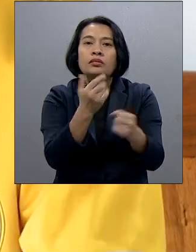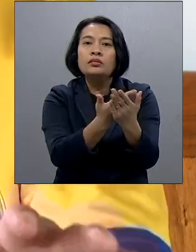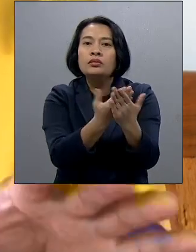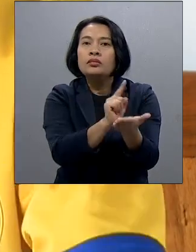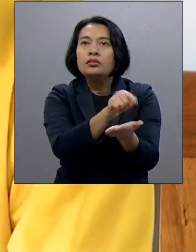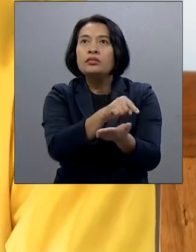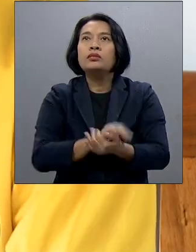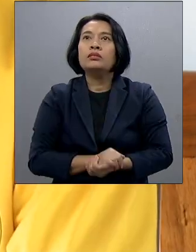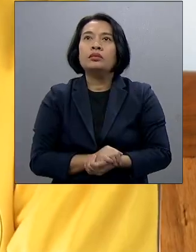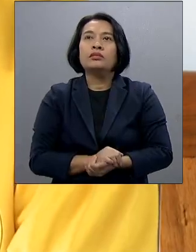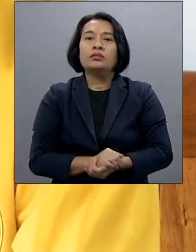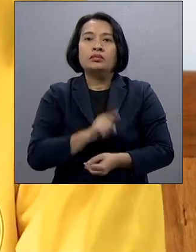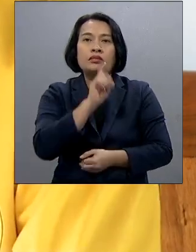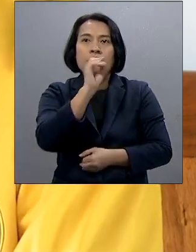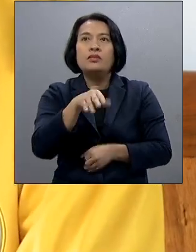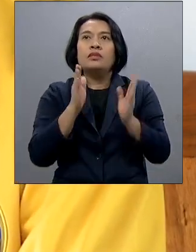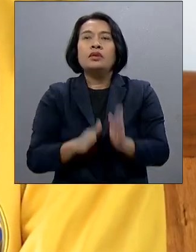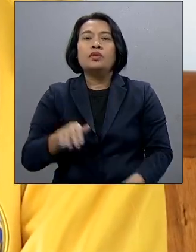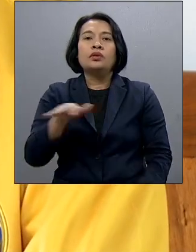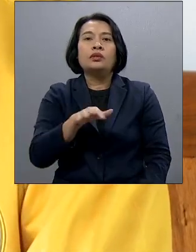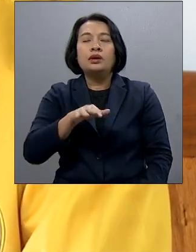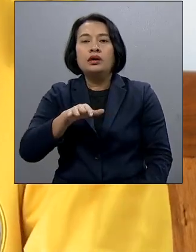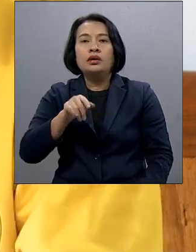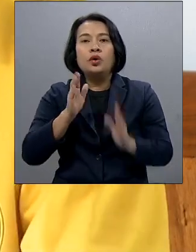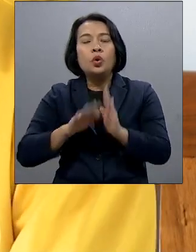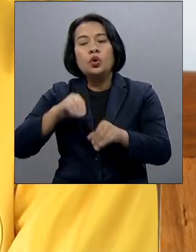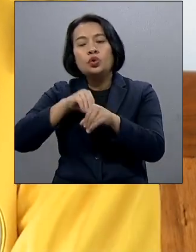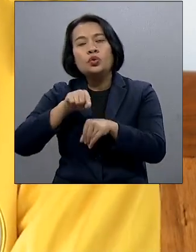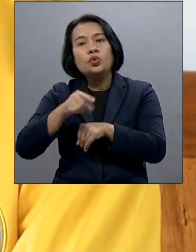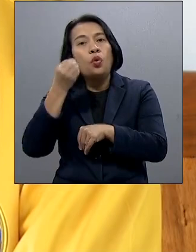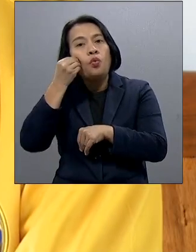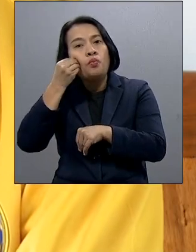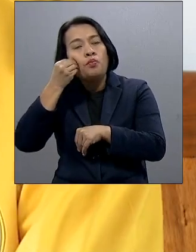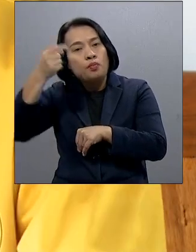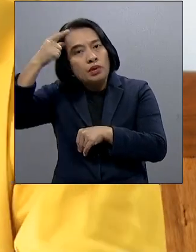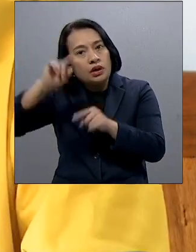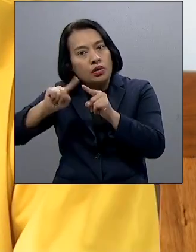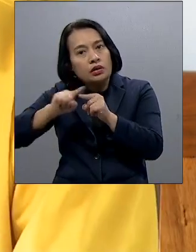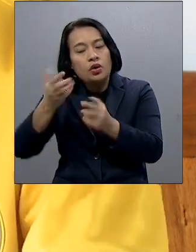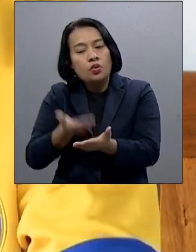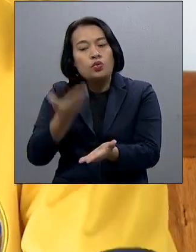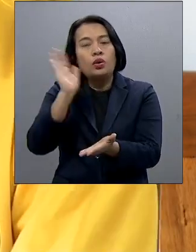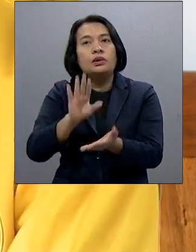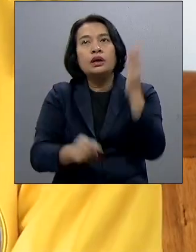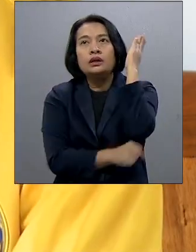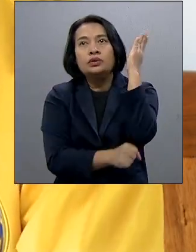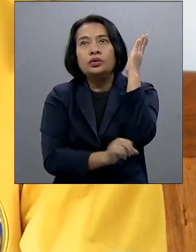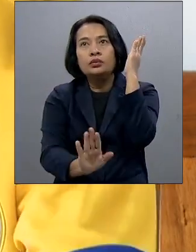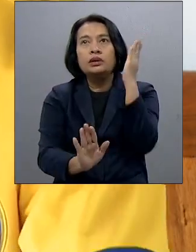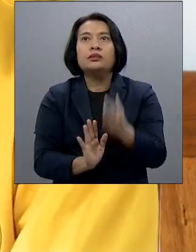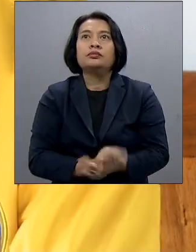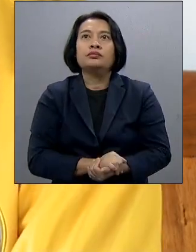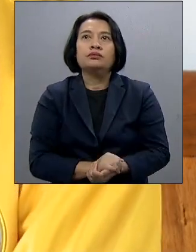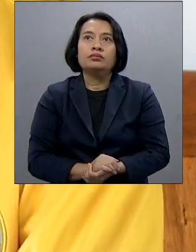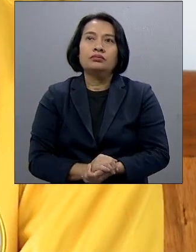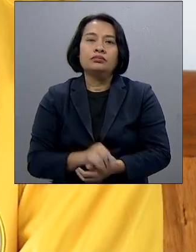ก็ถือว่าเป็นคนปกติคนบ้านนอกนี่แหละไม่รวยหรอกก็เป็นก็ไม่ได้บอกว่าจนนะจะบอกว่าไม่รวยหร